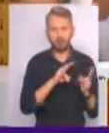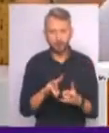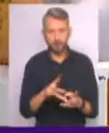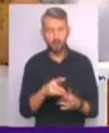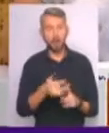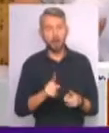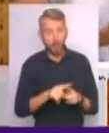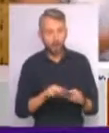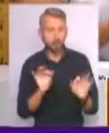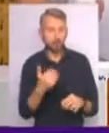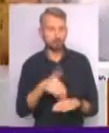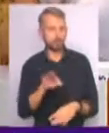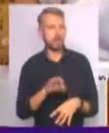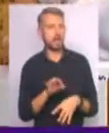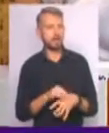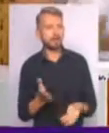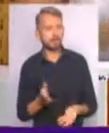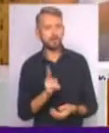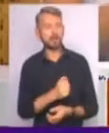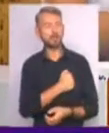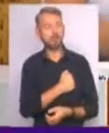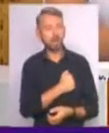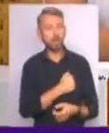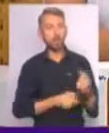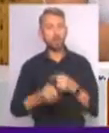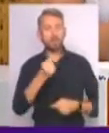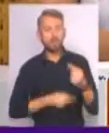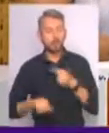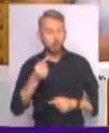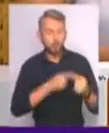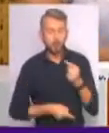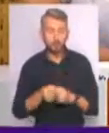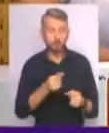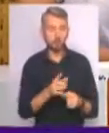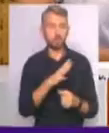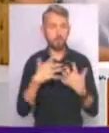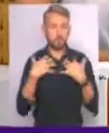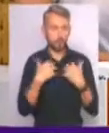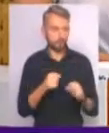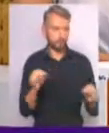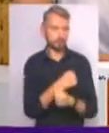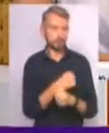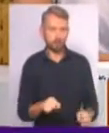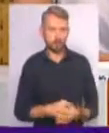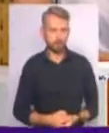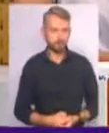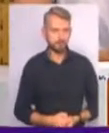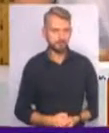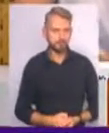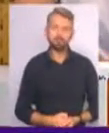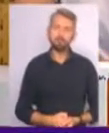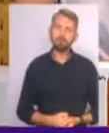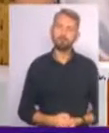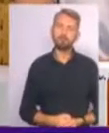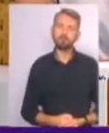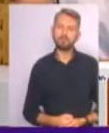это уже, конечно, болезнь, и, к сожалению, вернуть все назад, стать здоровым невозможно. Пані Марино,